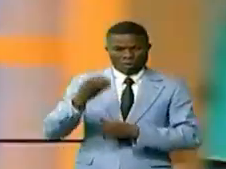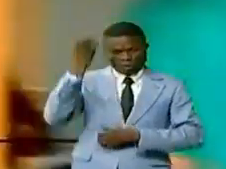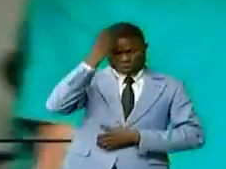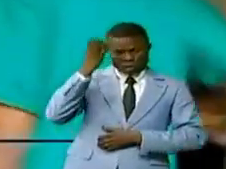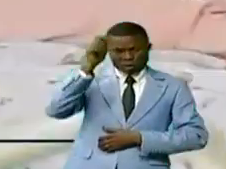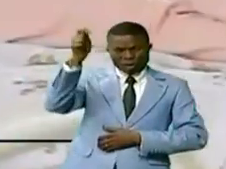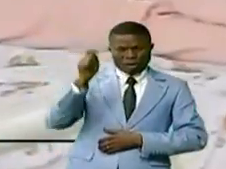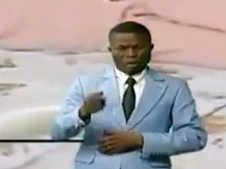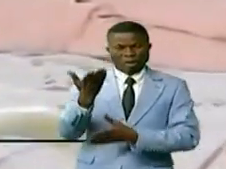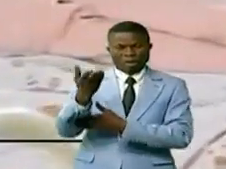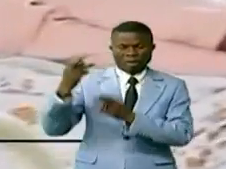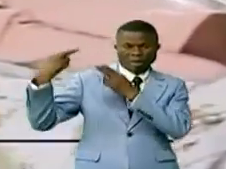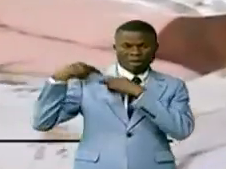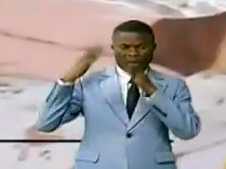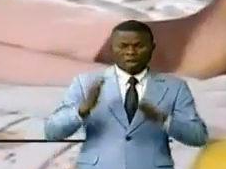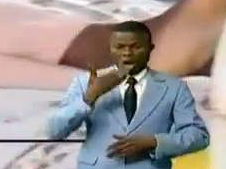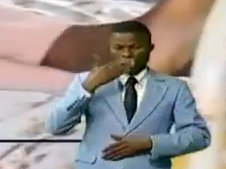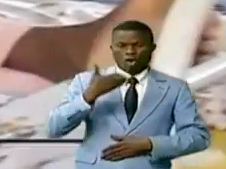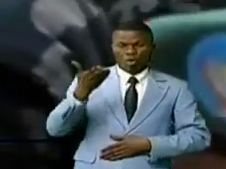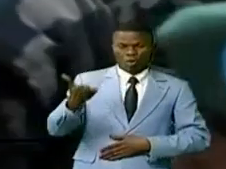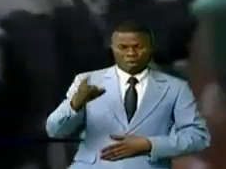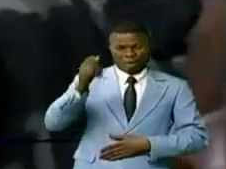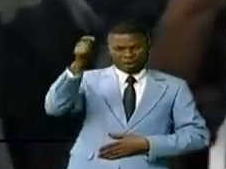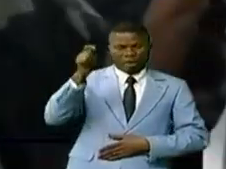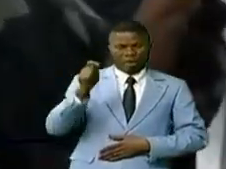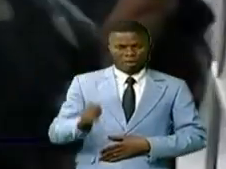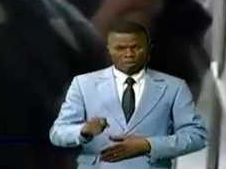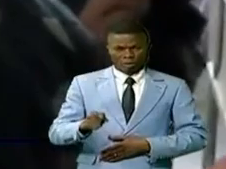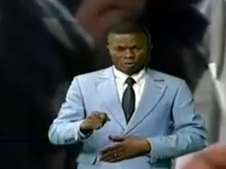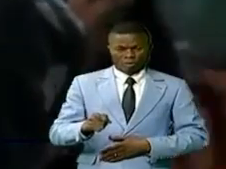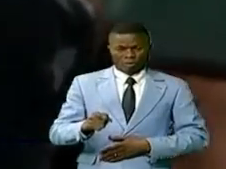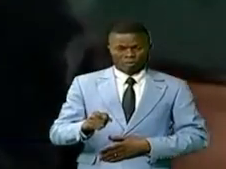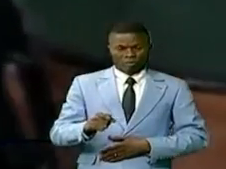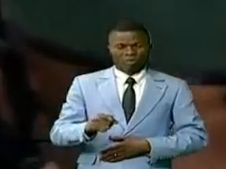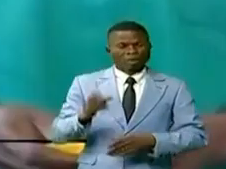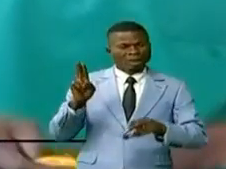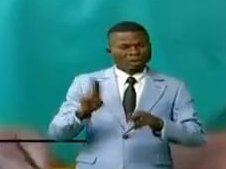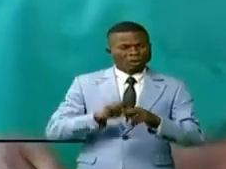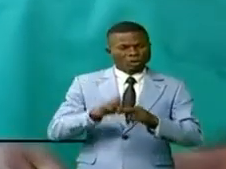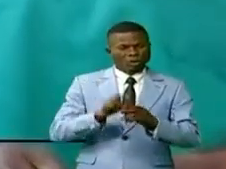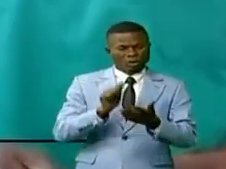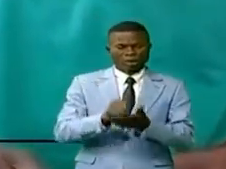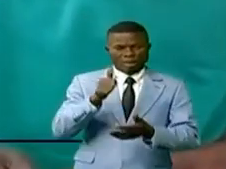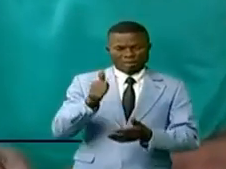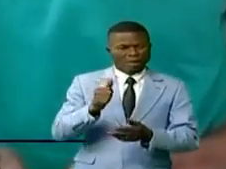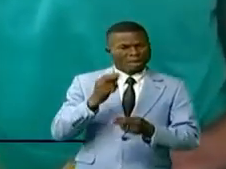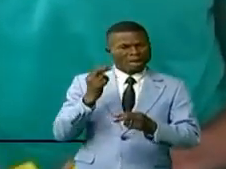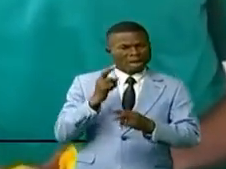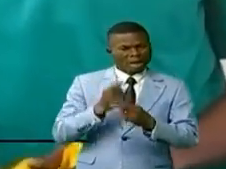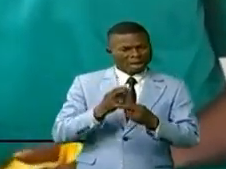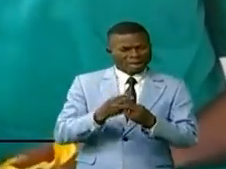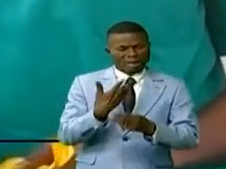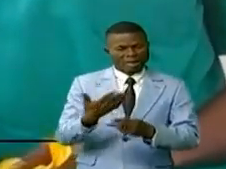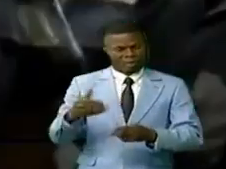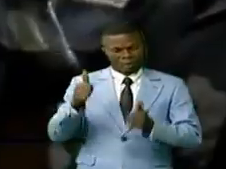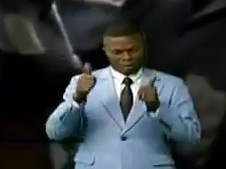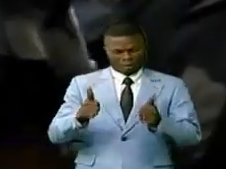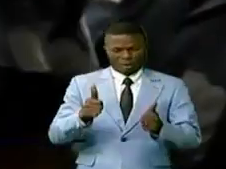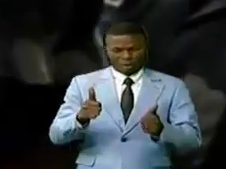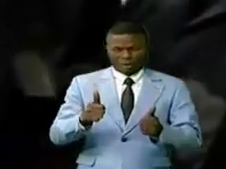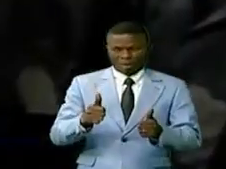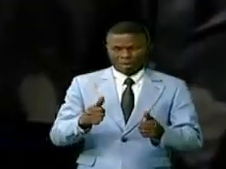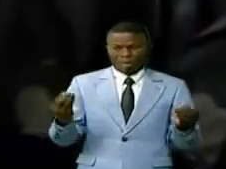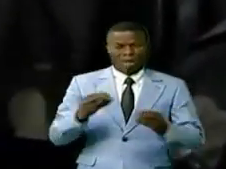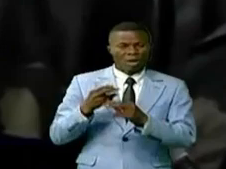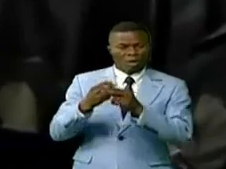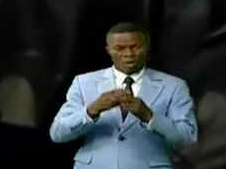appelé les responsables de cet hôpital militaire à en faire bon usage. Utiliser bien ce matériel à bon escient, en veillant à